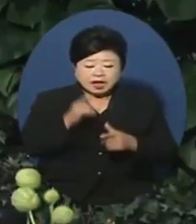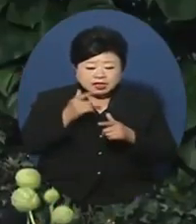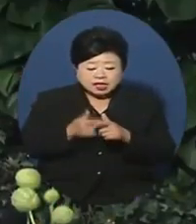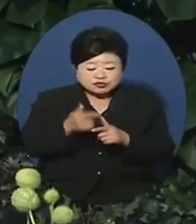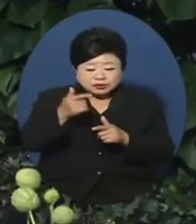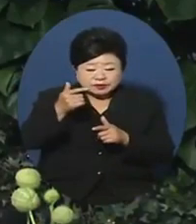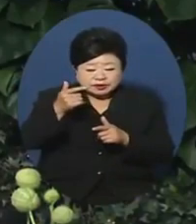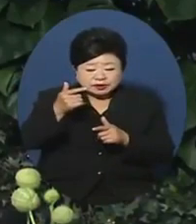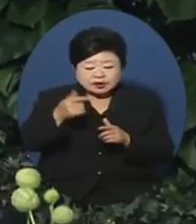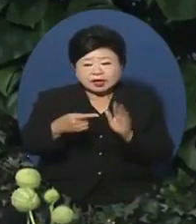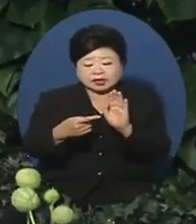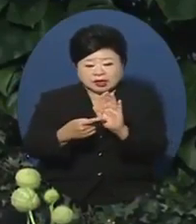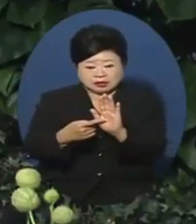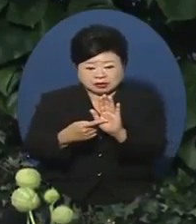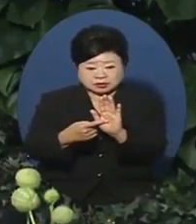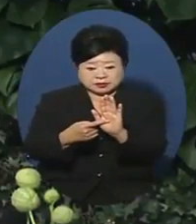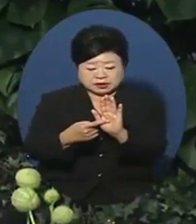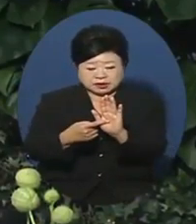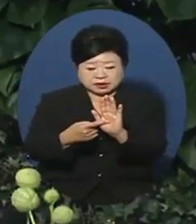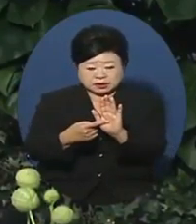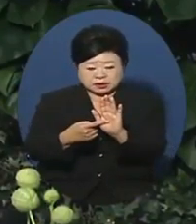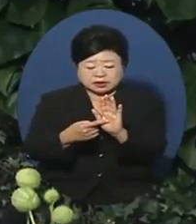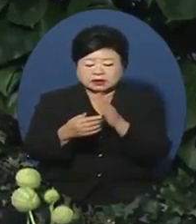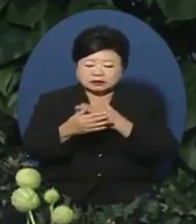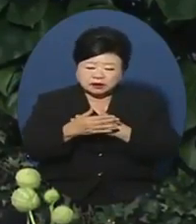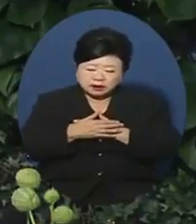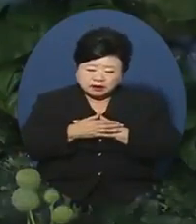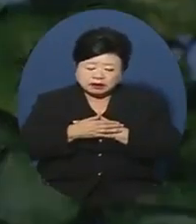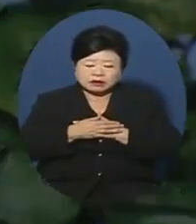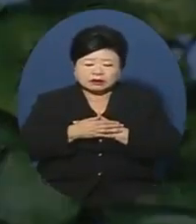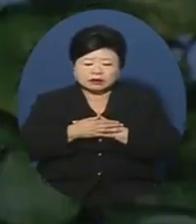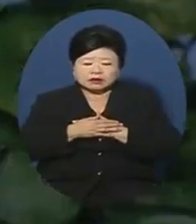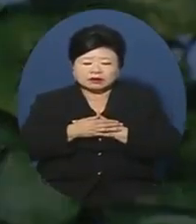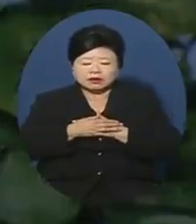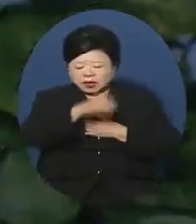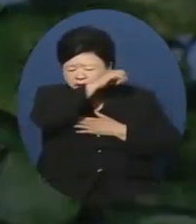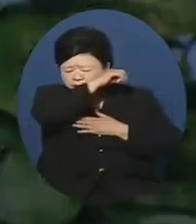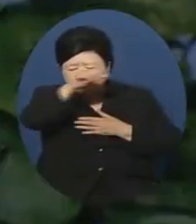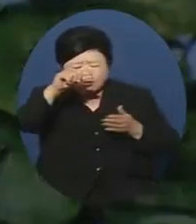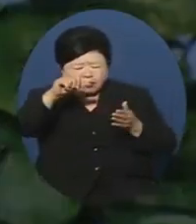예수님이 나타났습니다. 내가 평생에